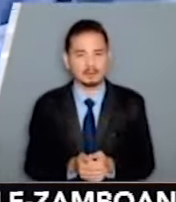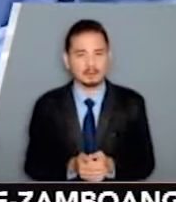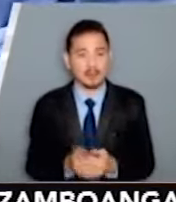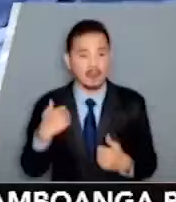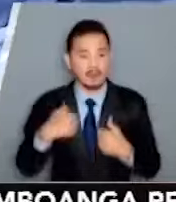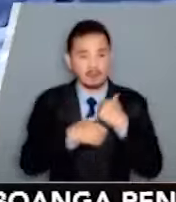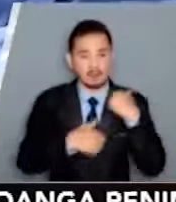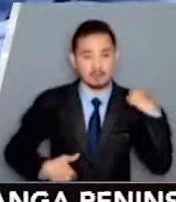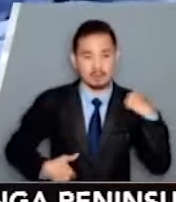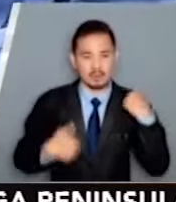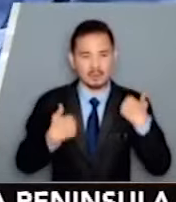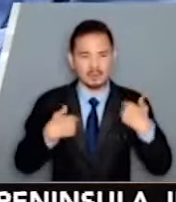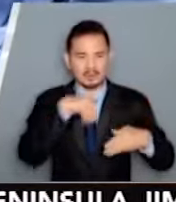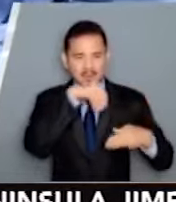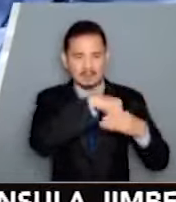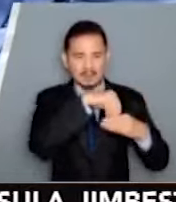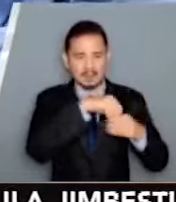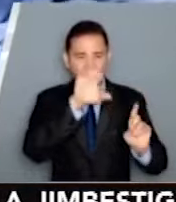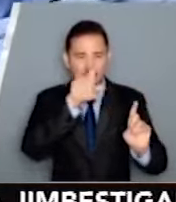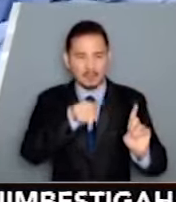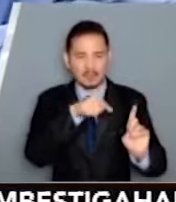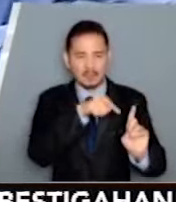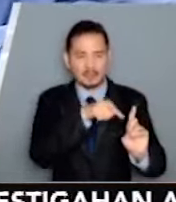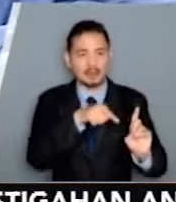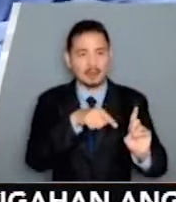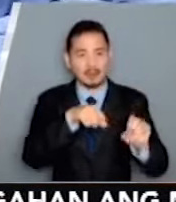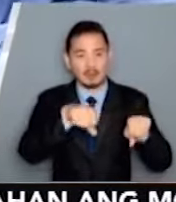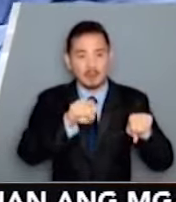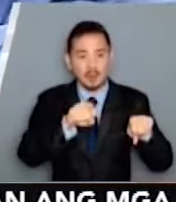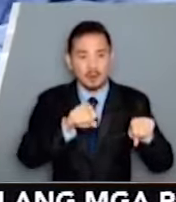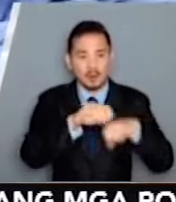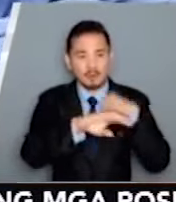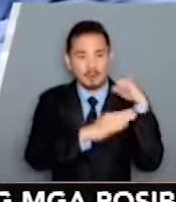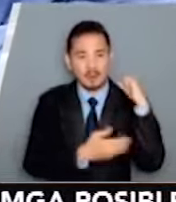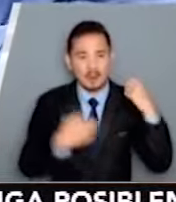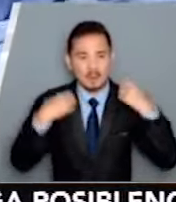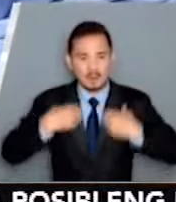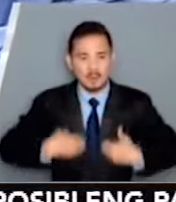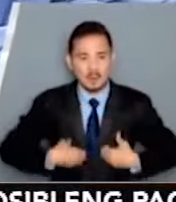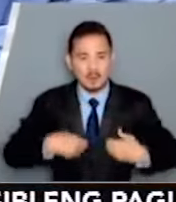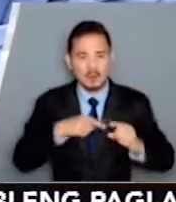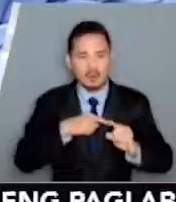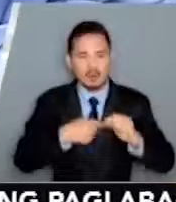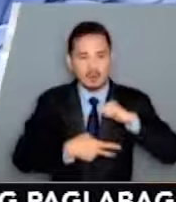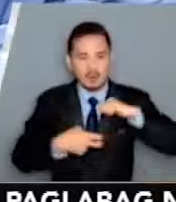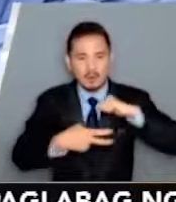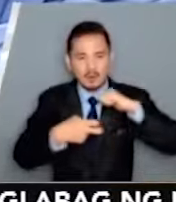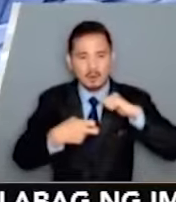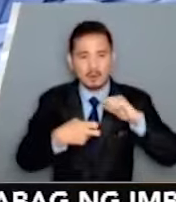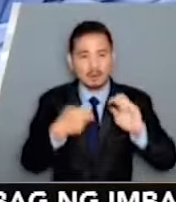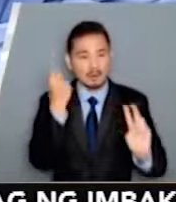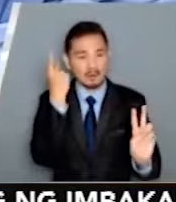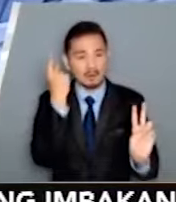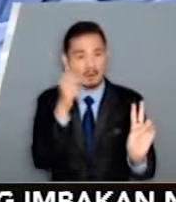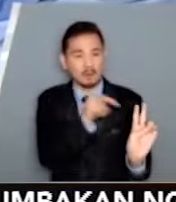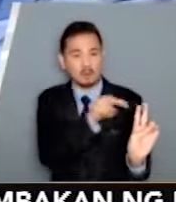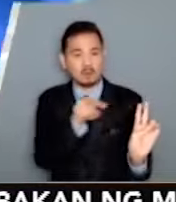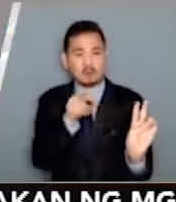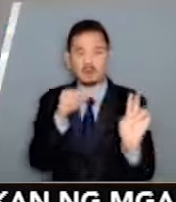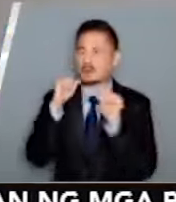motor. Nabawi sa mga suspect ang motor at bag, pero itinanggi pa rin nila ang aligasyon. May unang balita si James